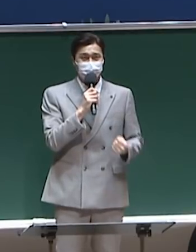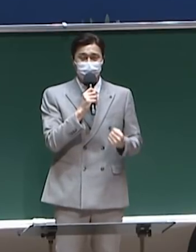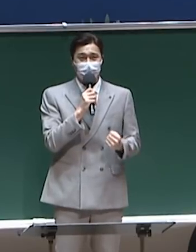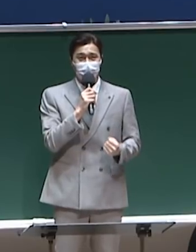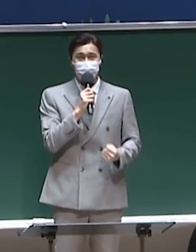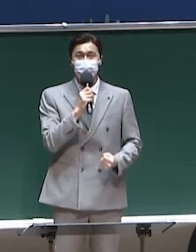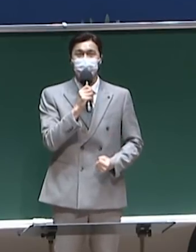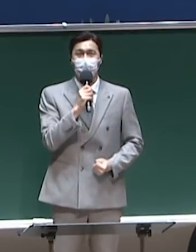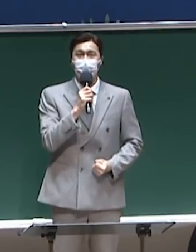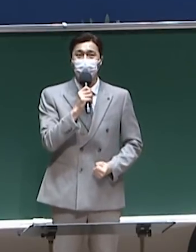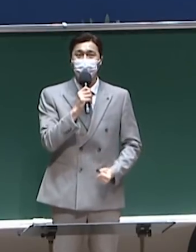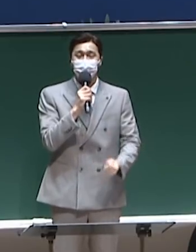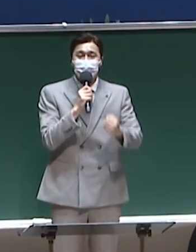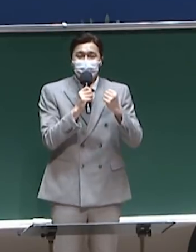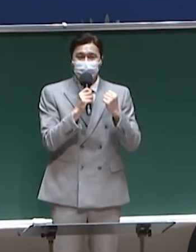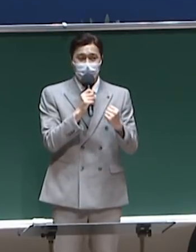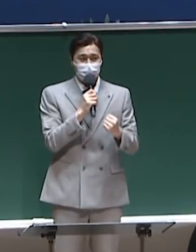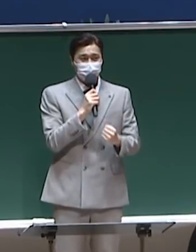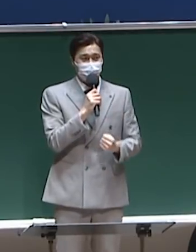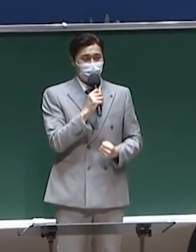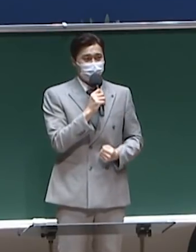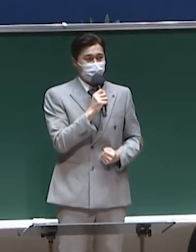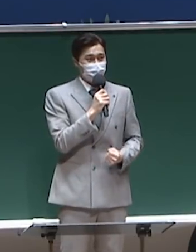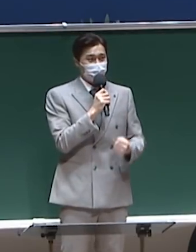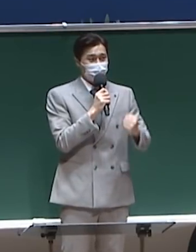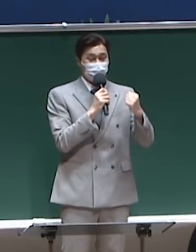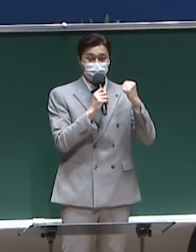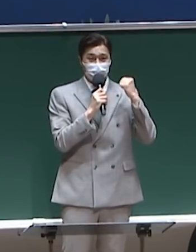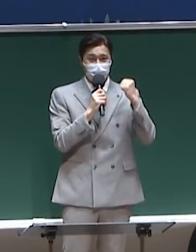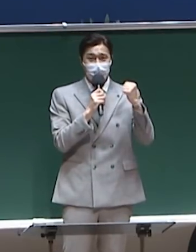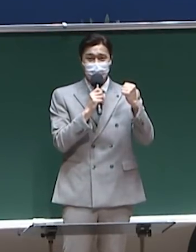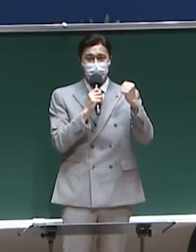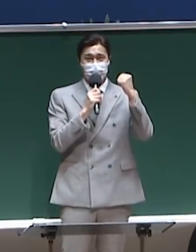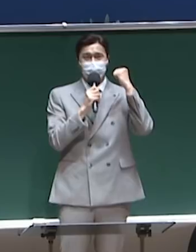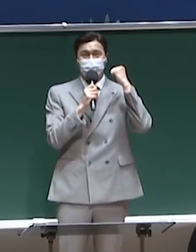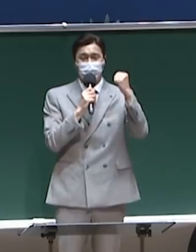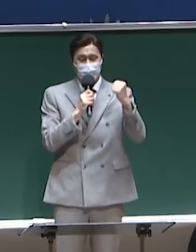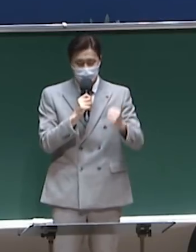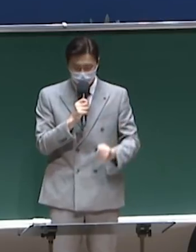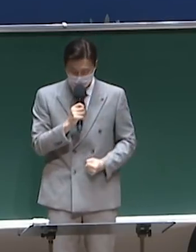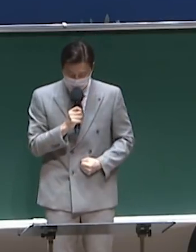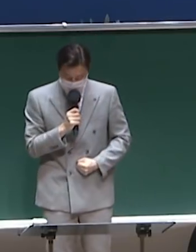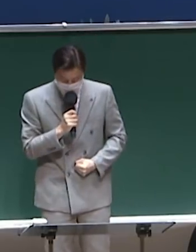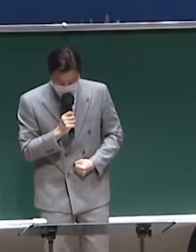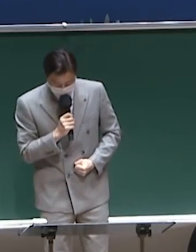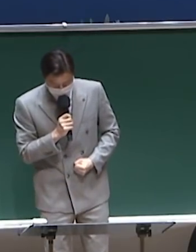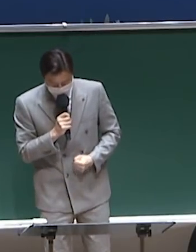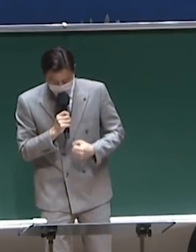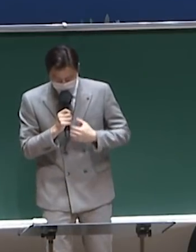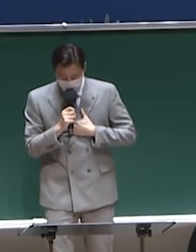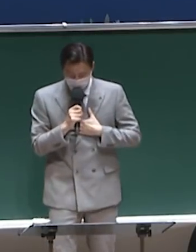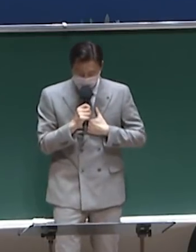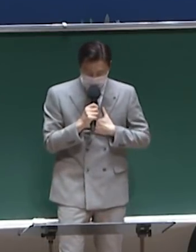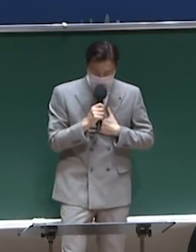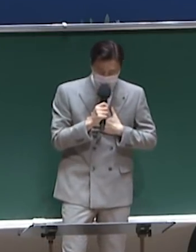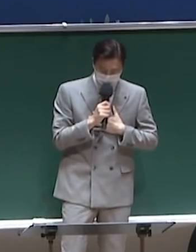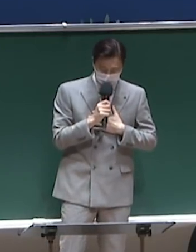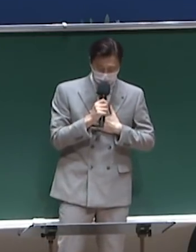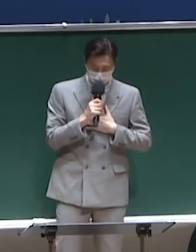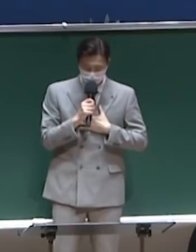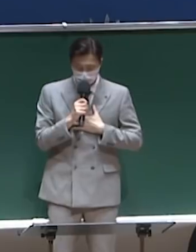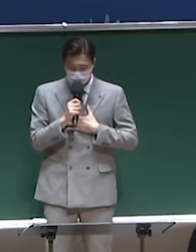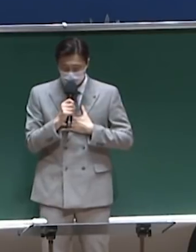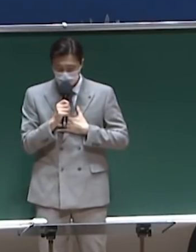전도자의 삶으로 당당히 위대하게 서리라. 모든